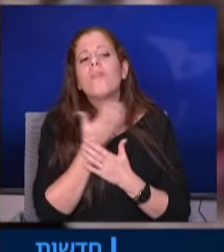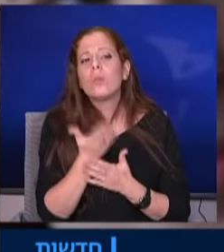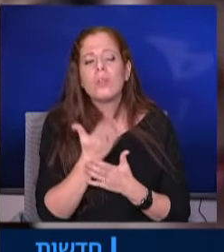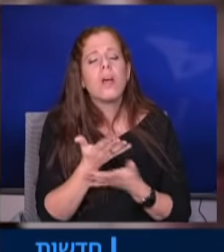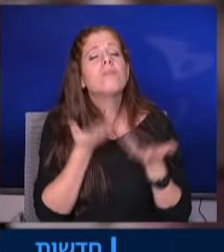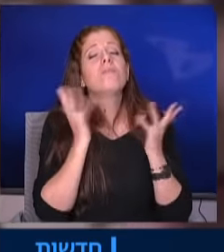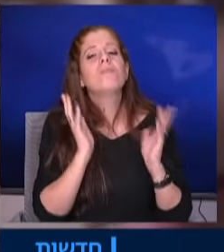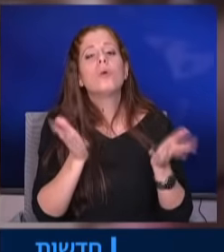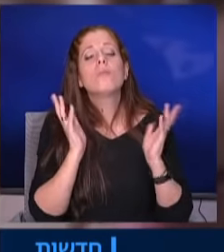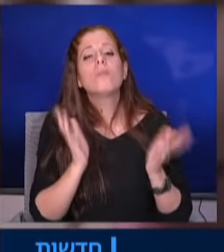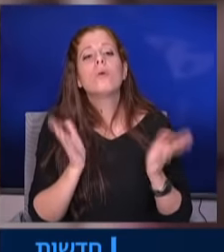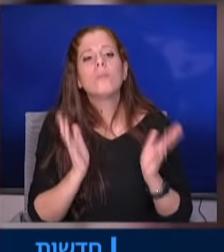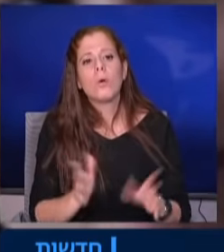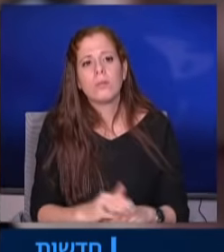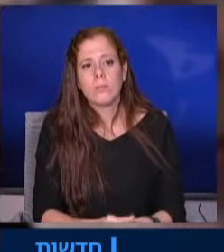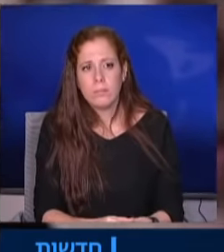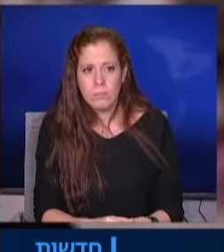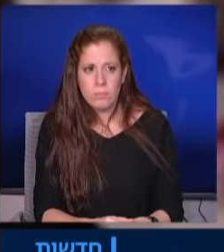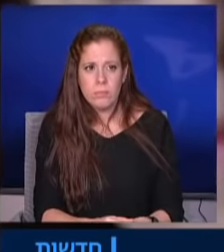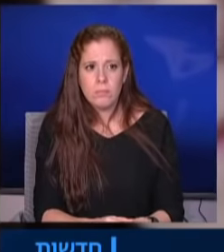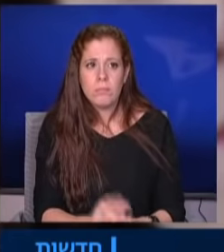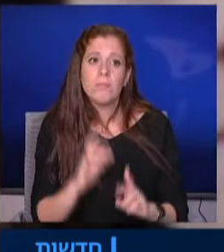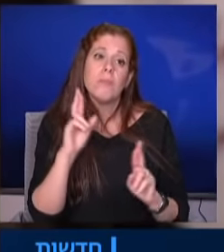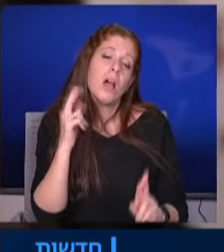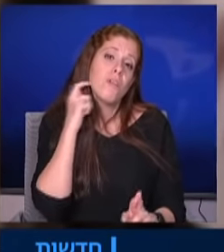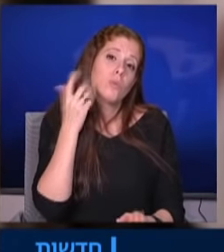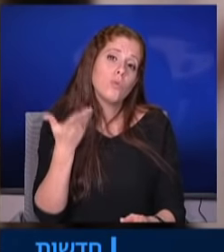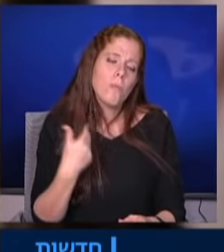מאוד מאוד מאוד. אני מקווה שהוא שומע.